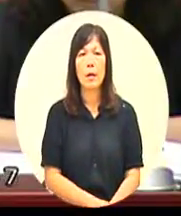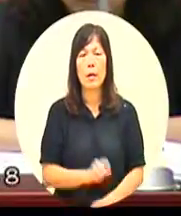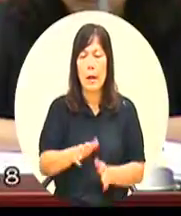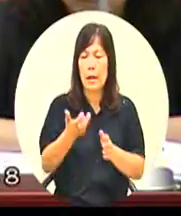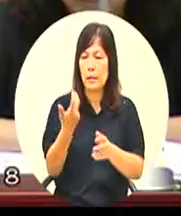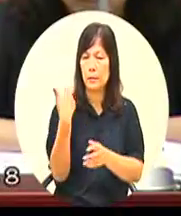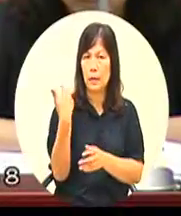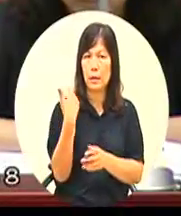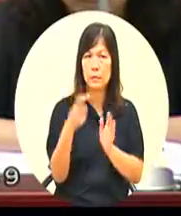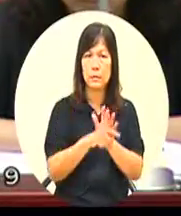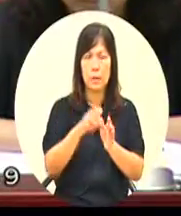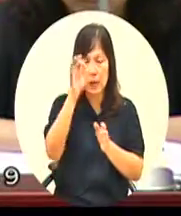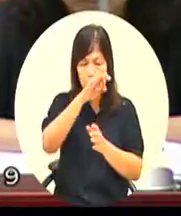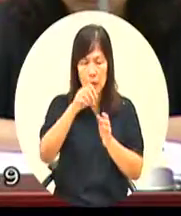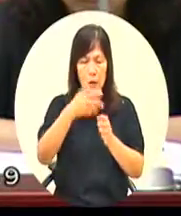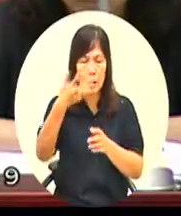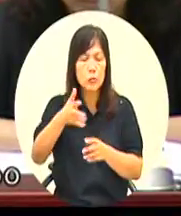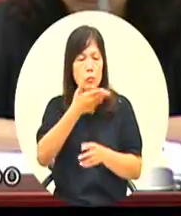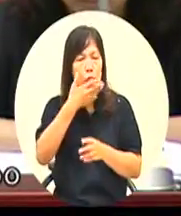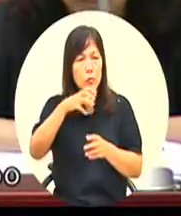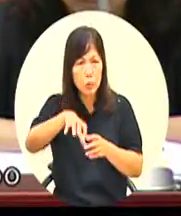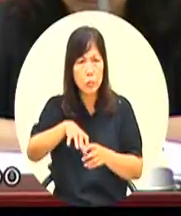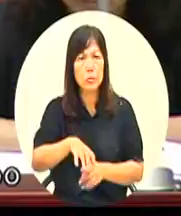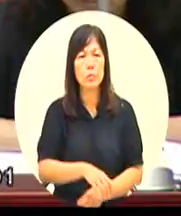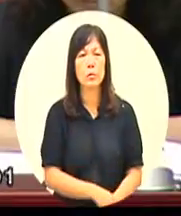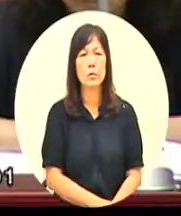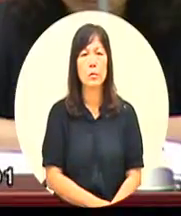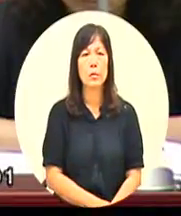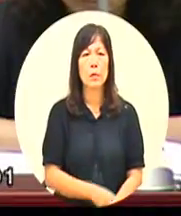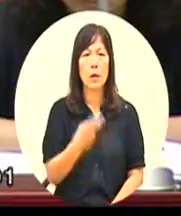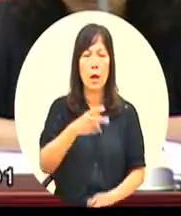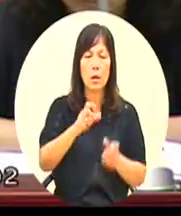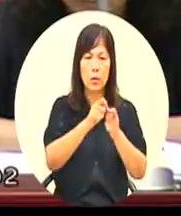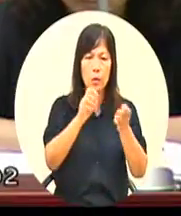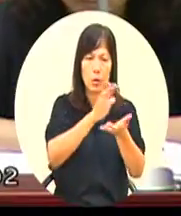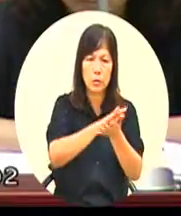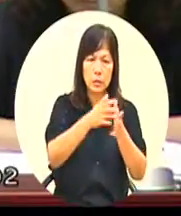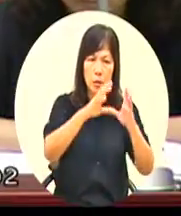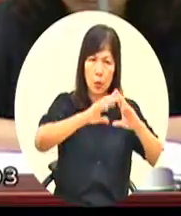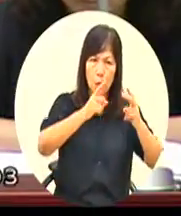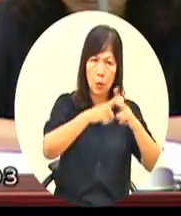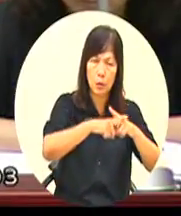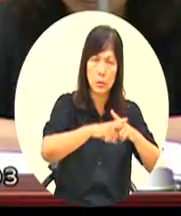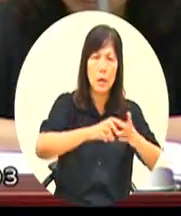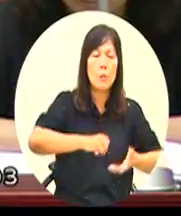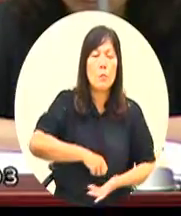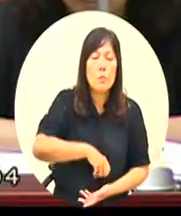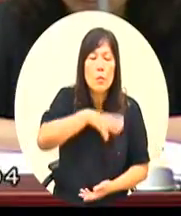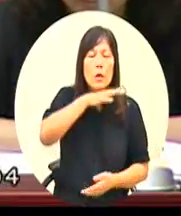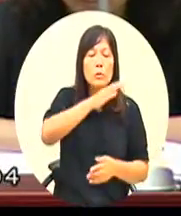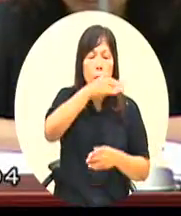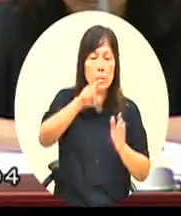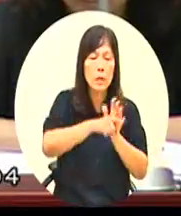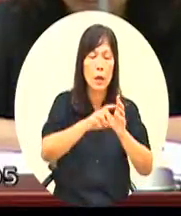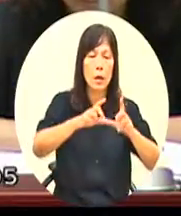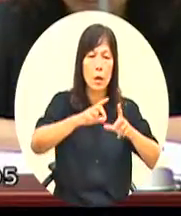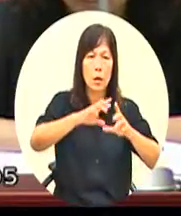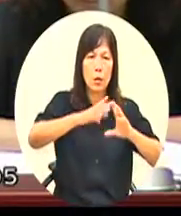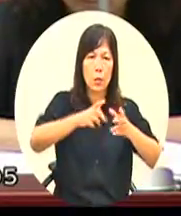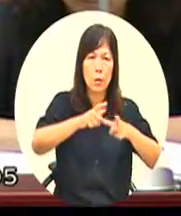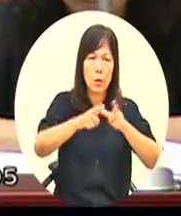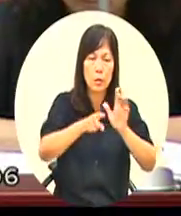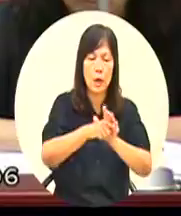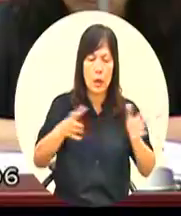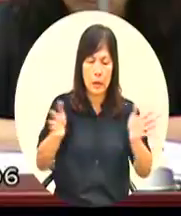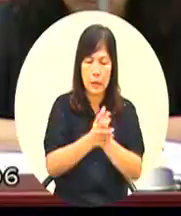星期，我们找了水利局，还有永清国小，还有寿山国家公园。管理那个筹备处一起到现